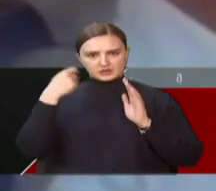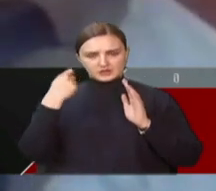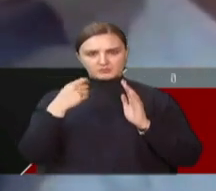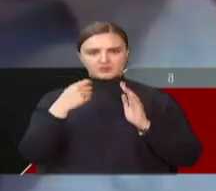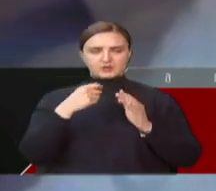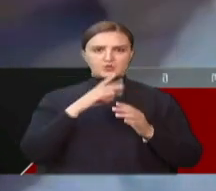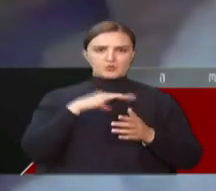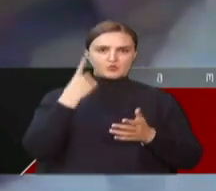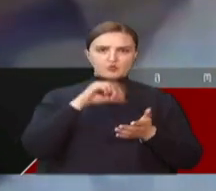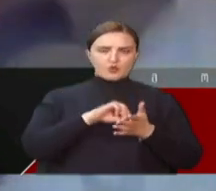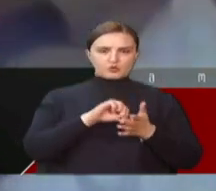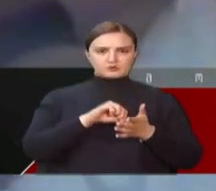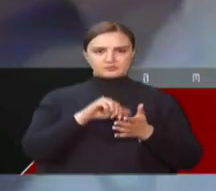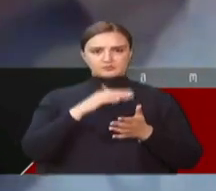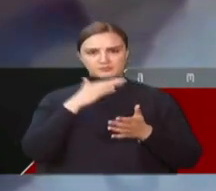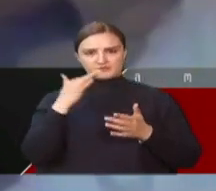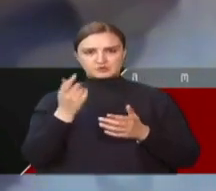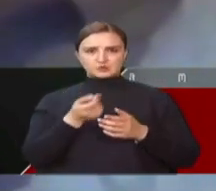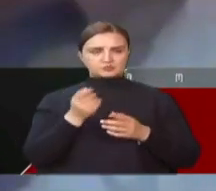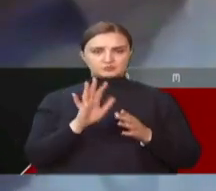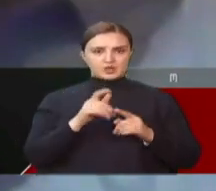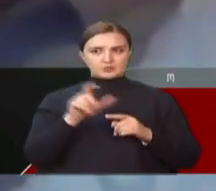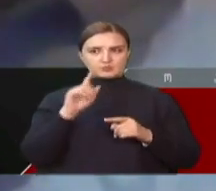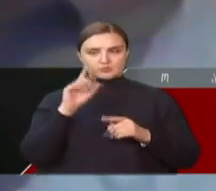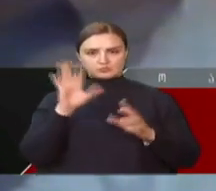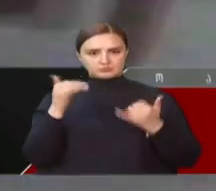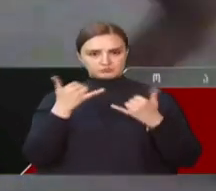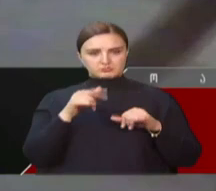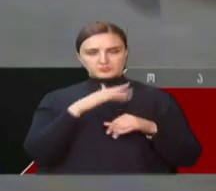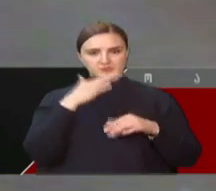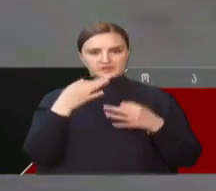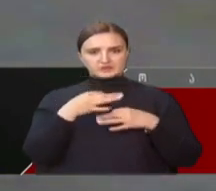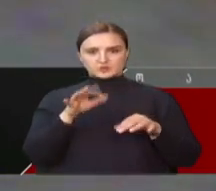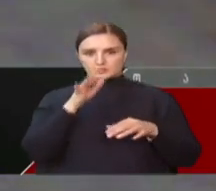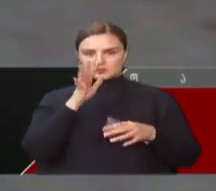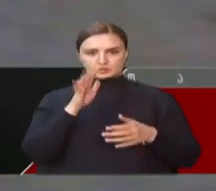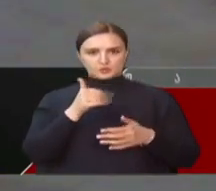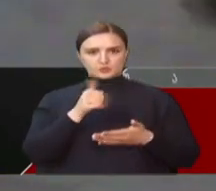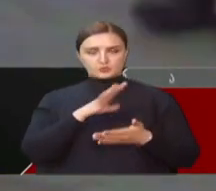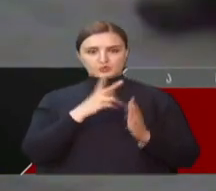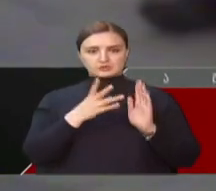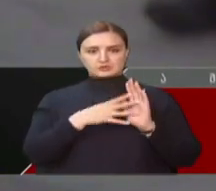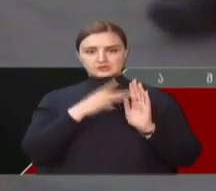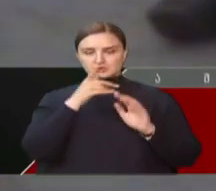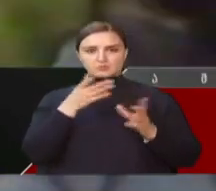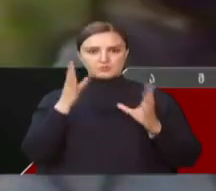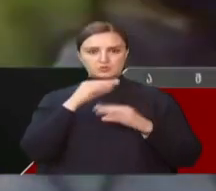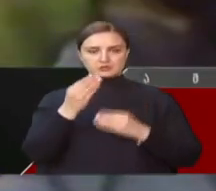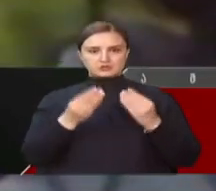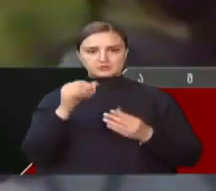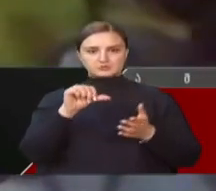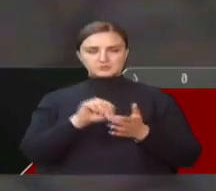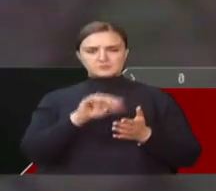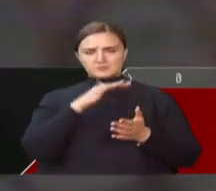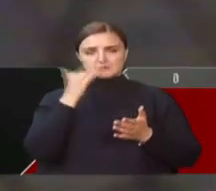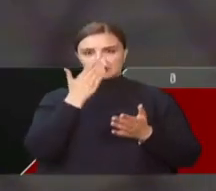პატარა როლებზე. უკვირდა მისი თაობის ადამიანებს, როგორ ჰქონდათ ბევრი თავისუფალი დრო. 29 წლისა მოასწრო ეთამაშა